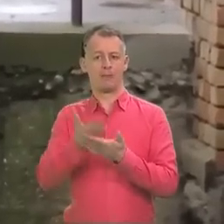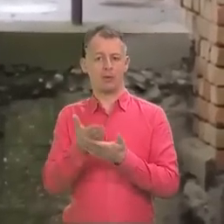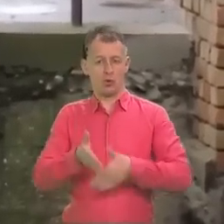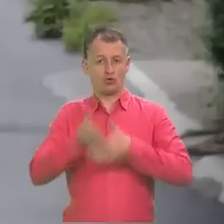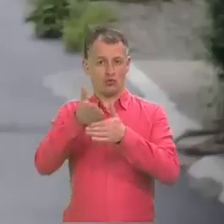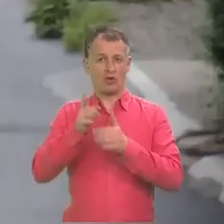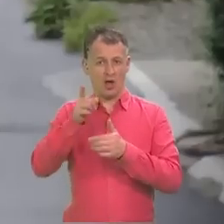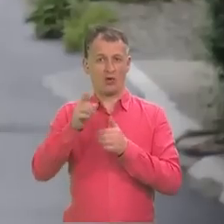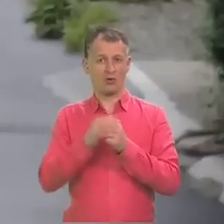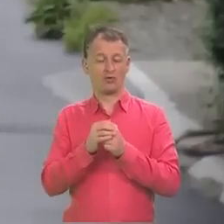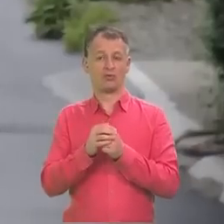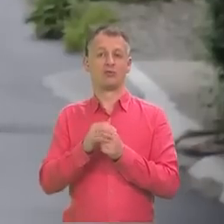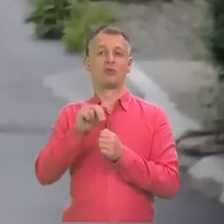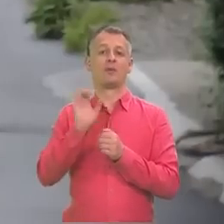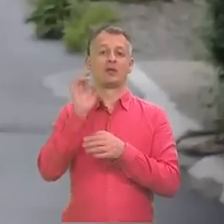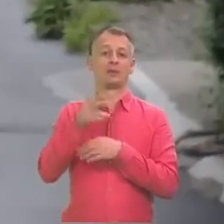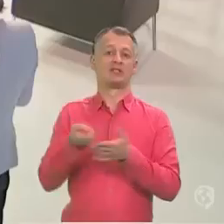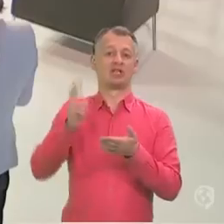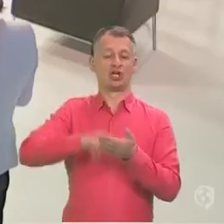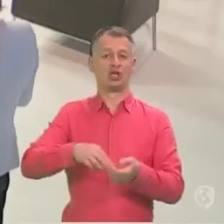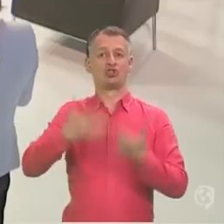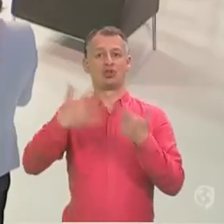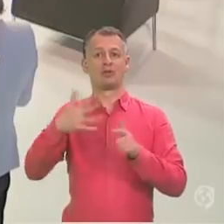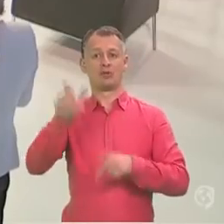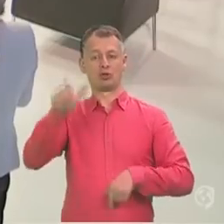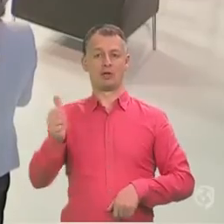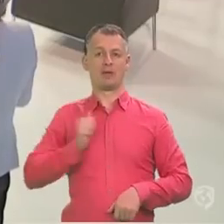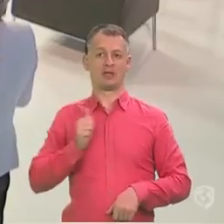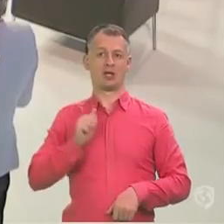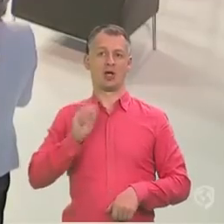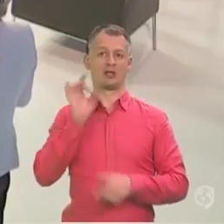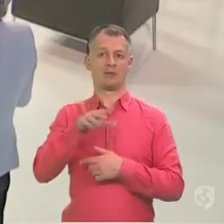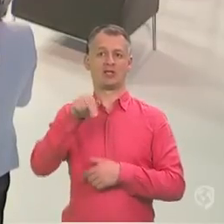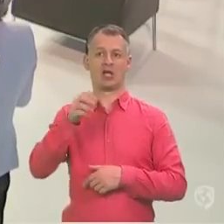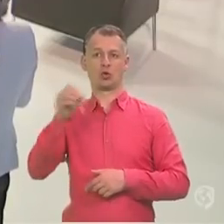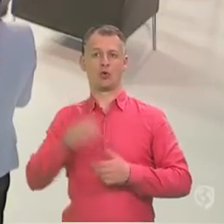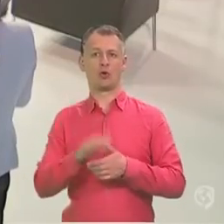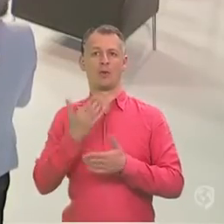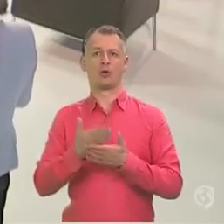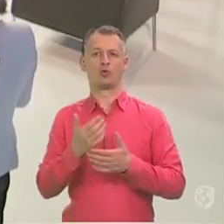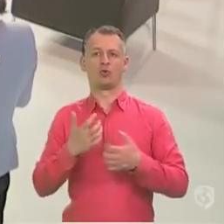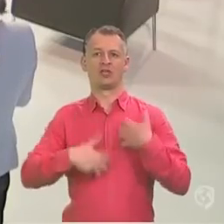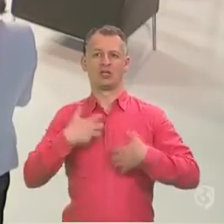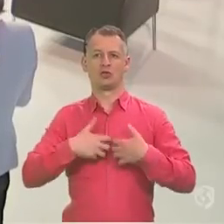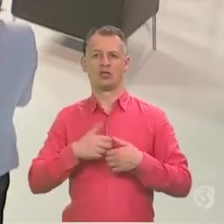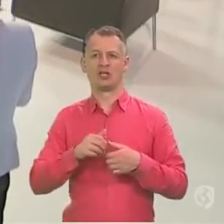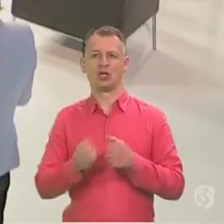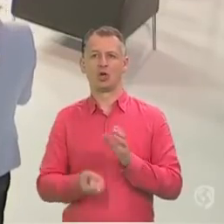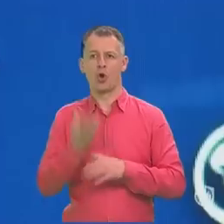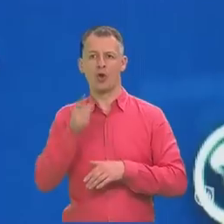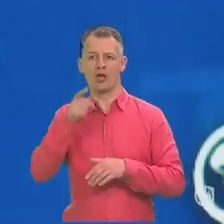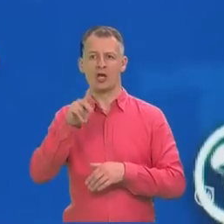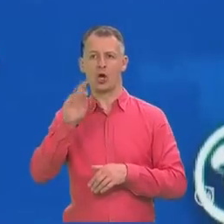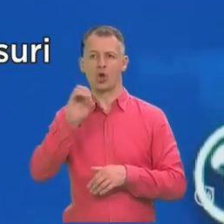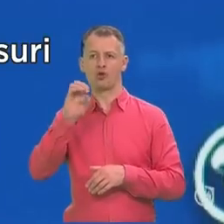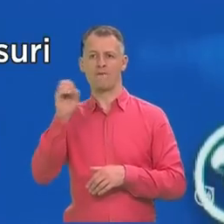a trimis în Kosovo încă 700 de militari. Recent tensions are of course concerning. I call on